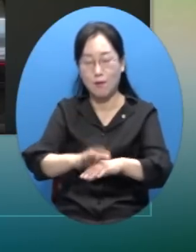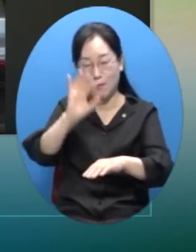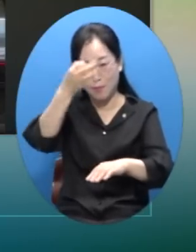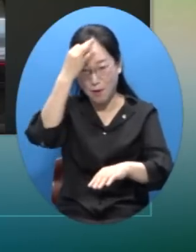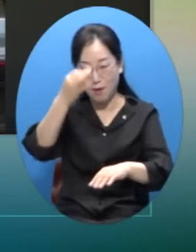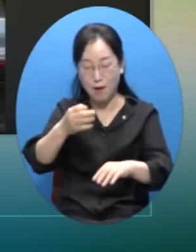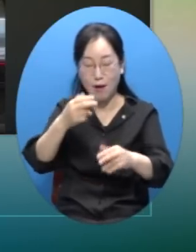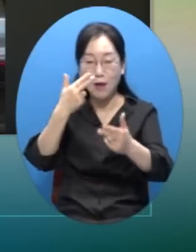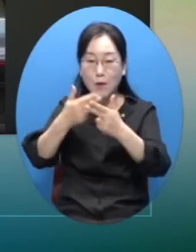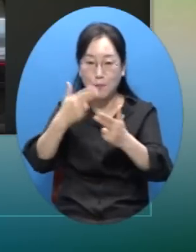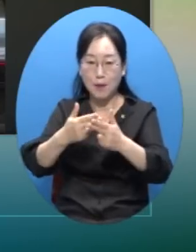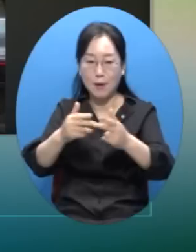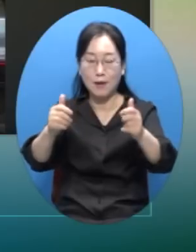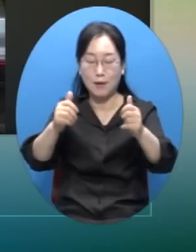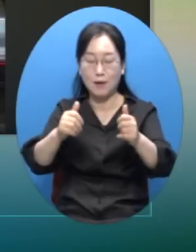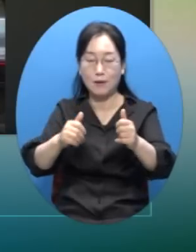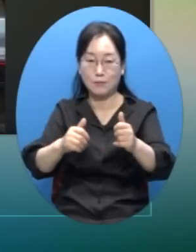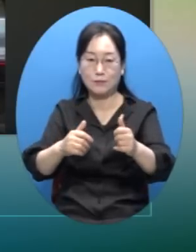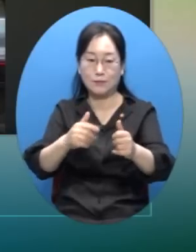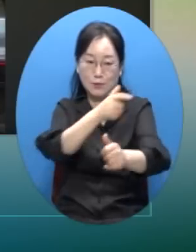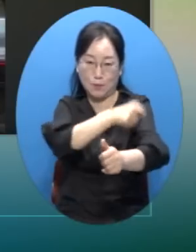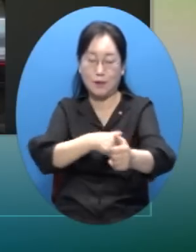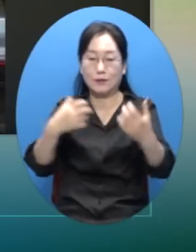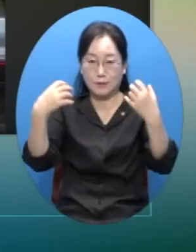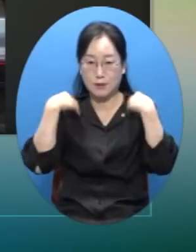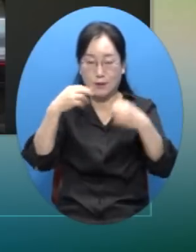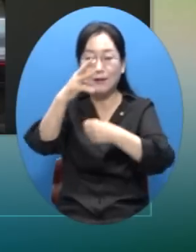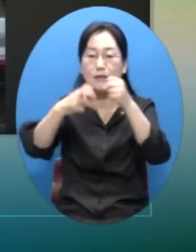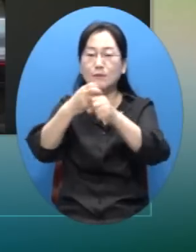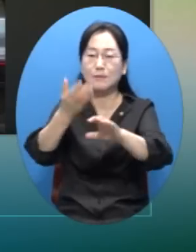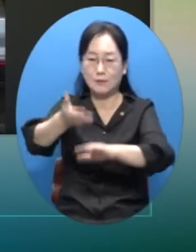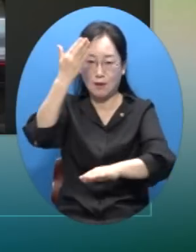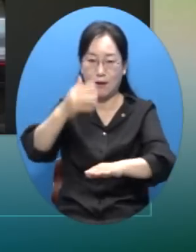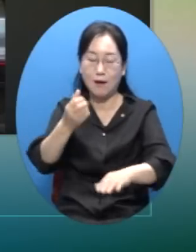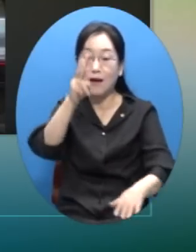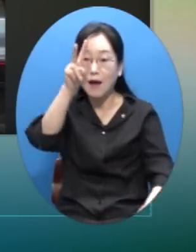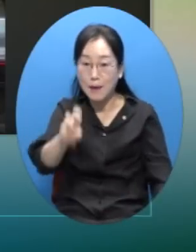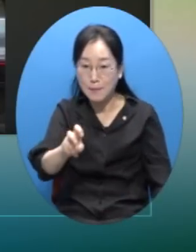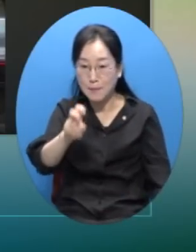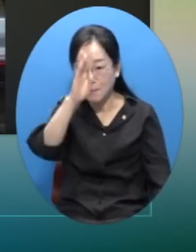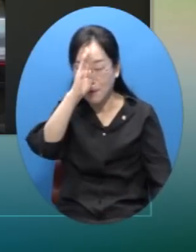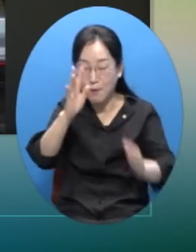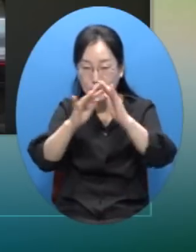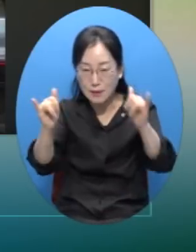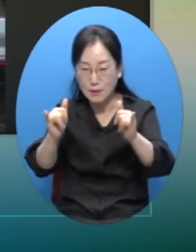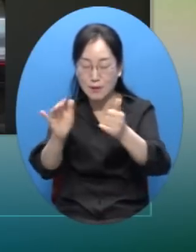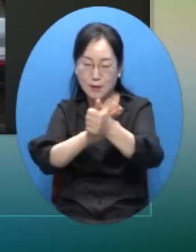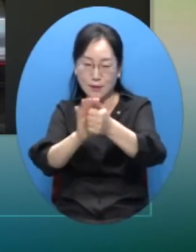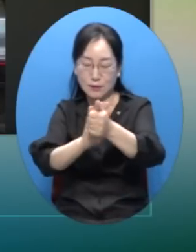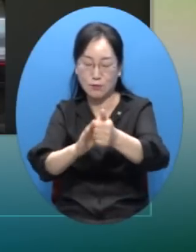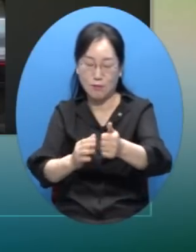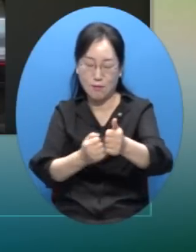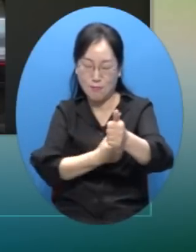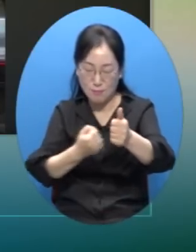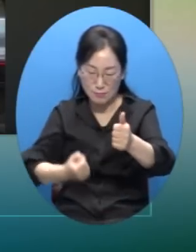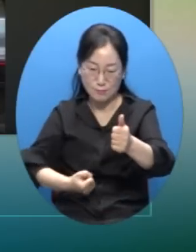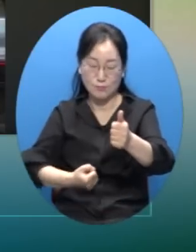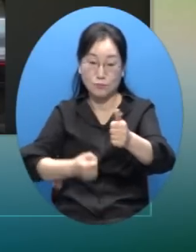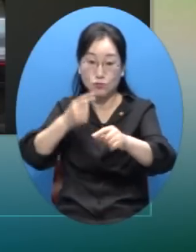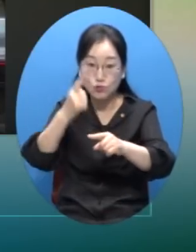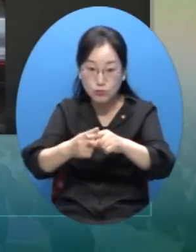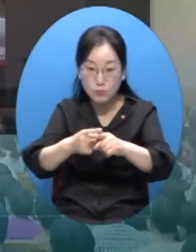역임하시며 30년 동안 암 전문의로서 암 환자를 치료하시며 헌신하시다가 주님